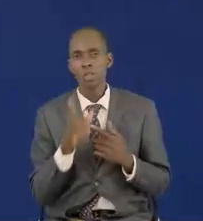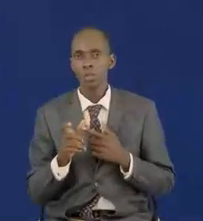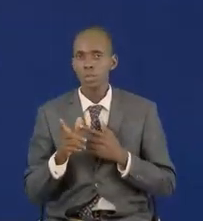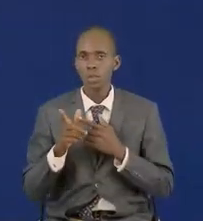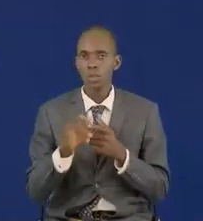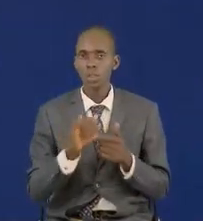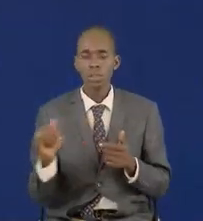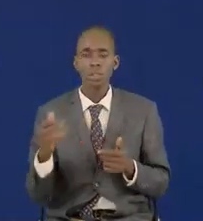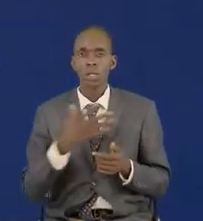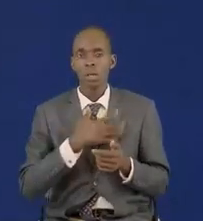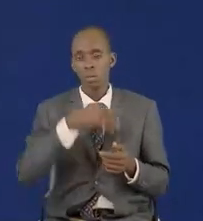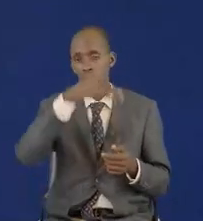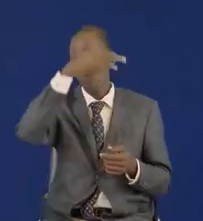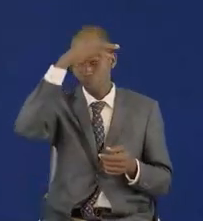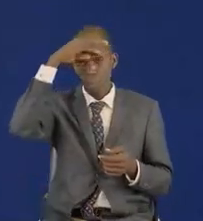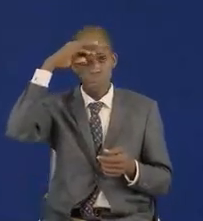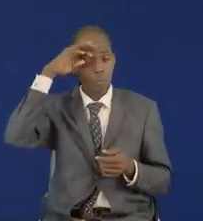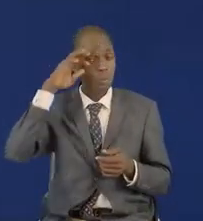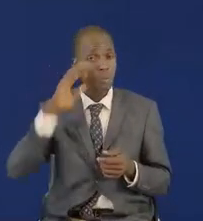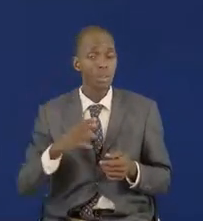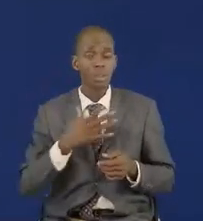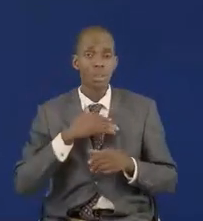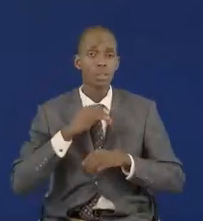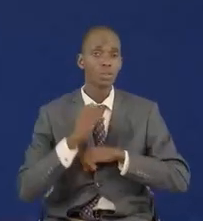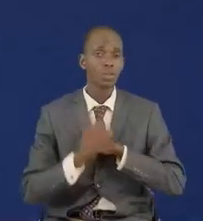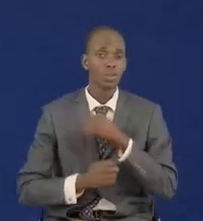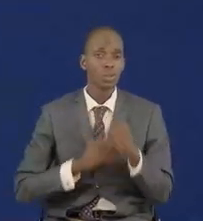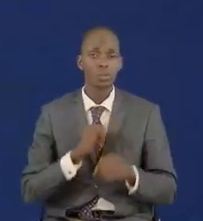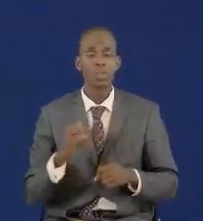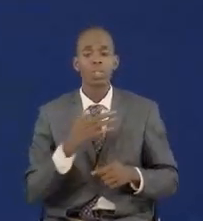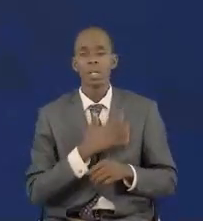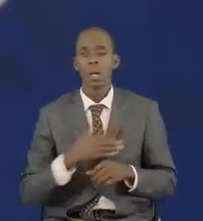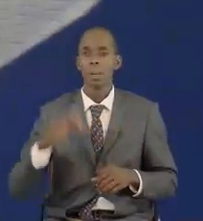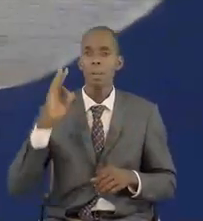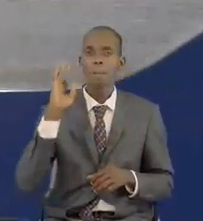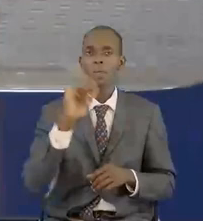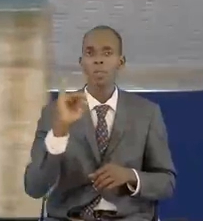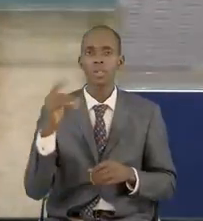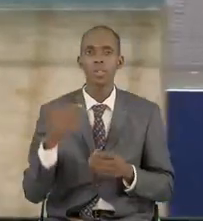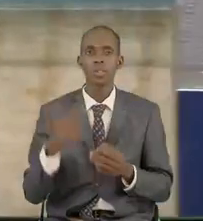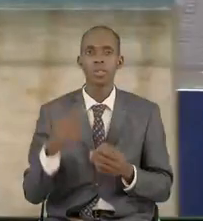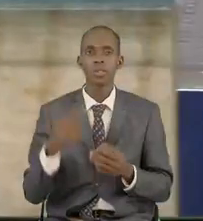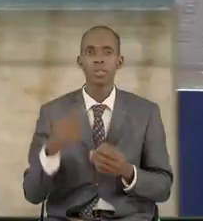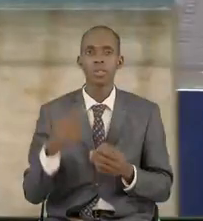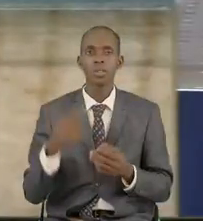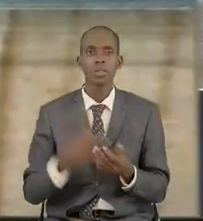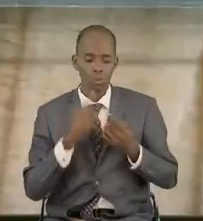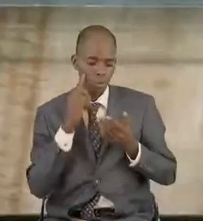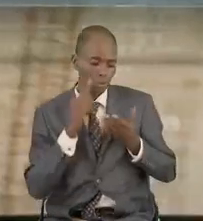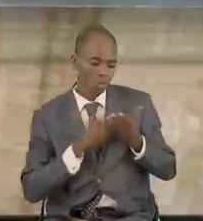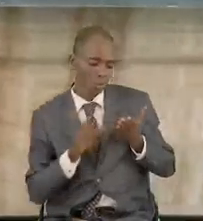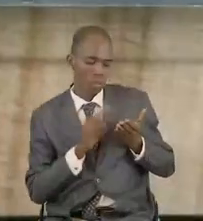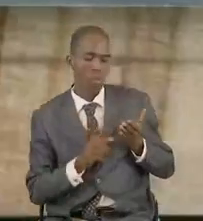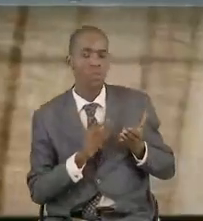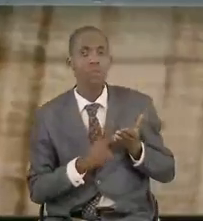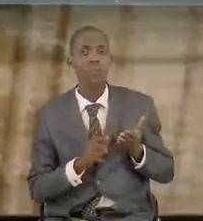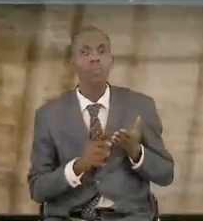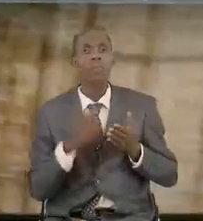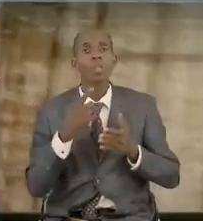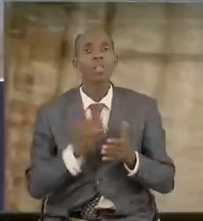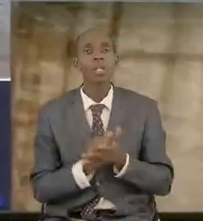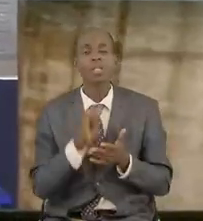de ne pas affaire que après avoir couru après avoir couru et transpirer